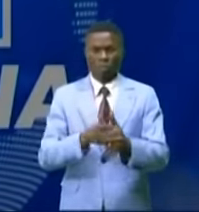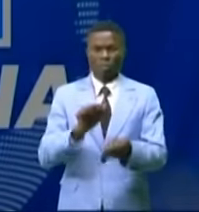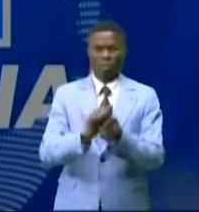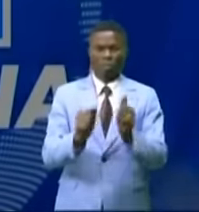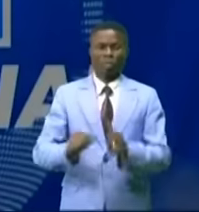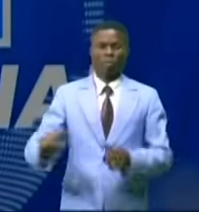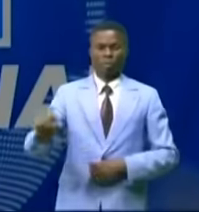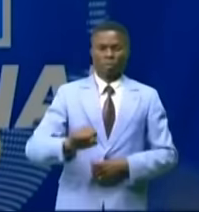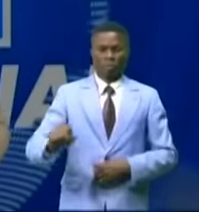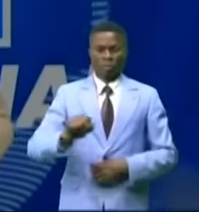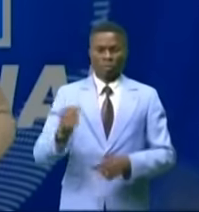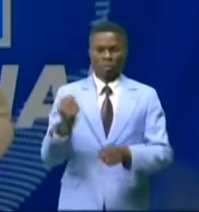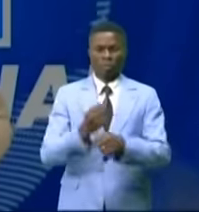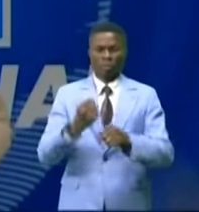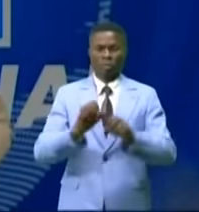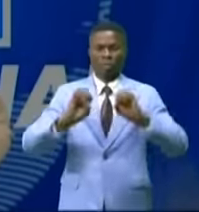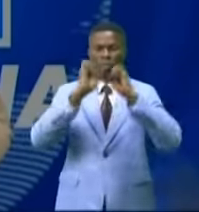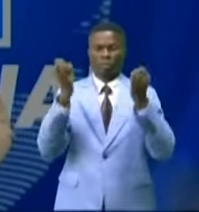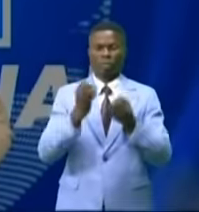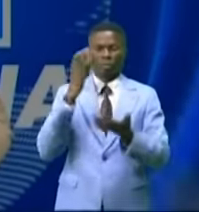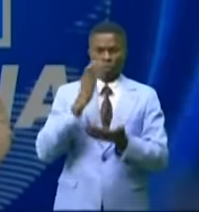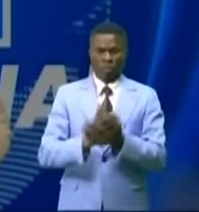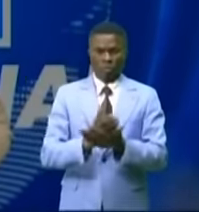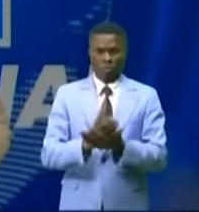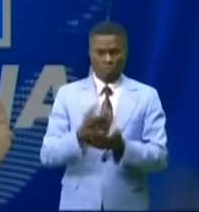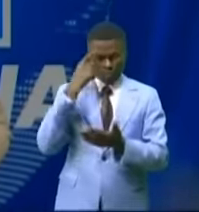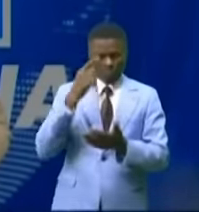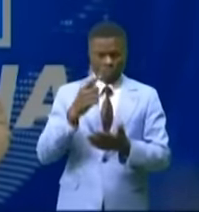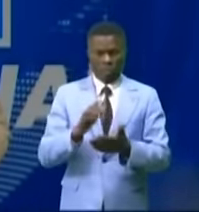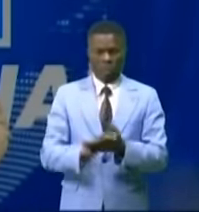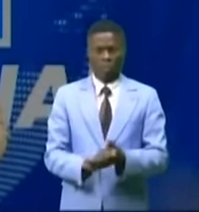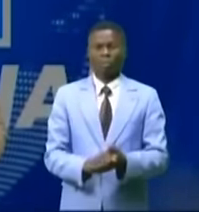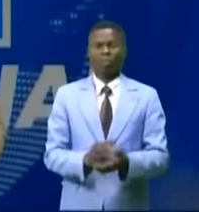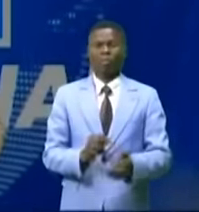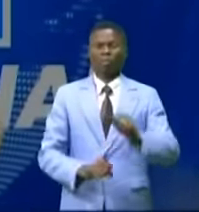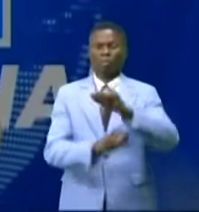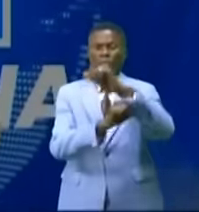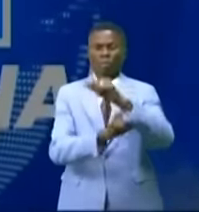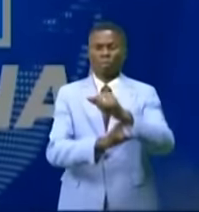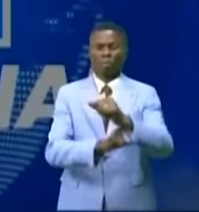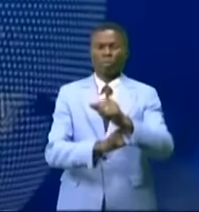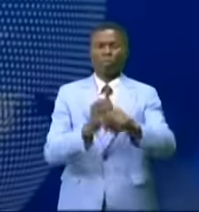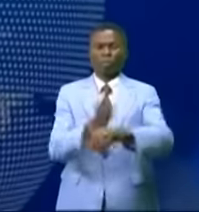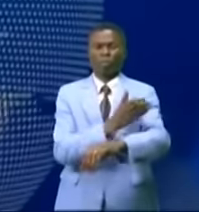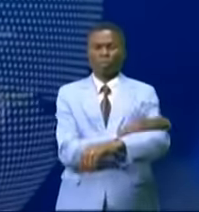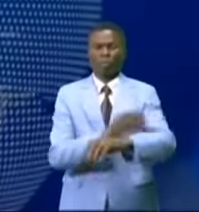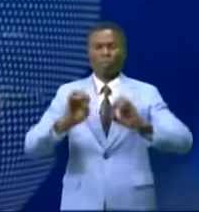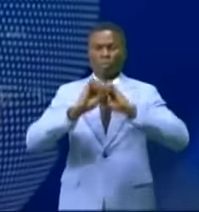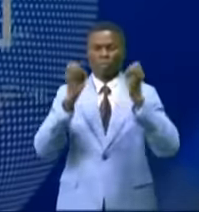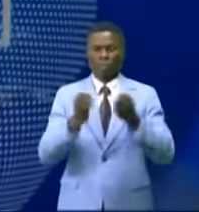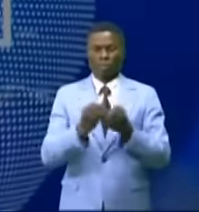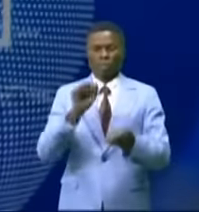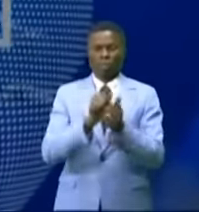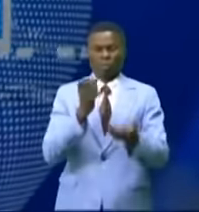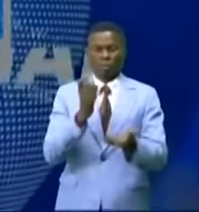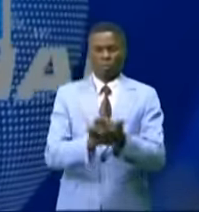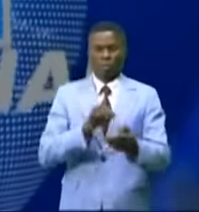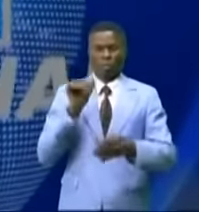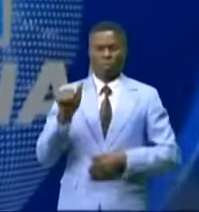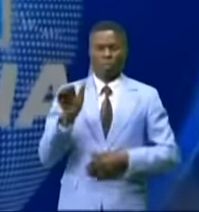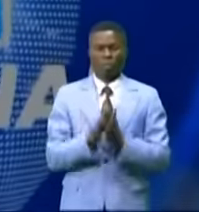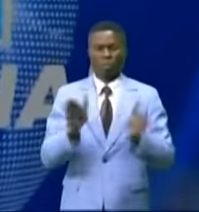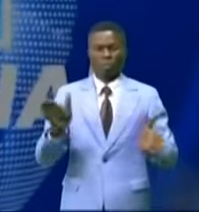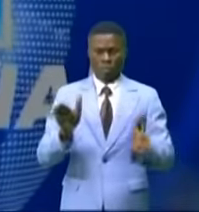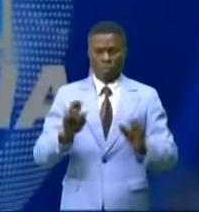la sous-traitance en joint venture pour impacter positivement la société, c'est la thématique qu'a développée le directeur général de l'autorité